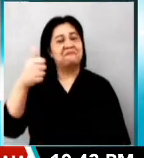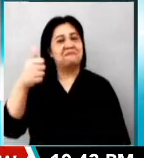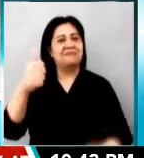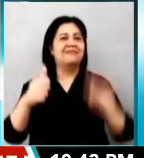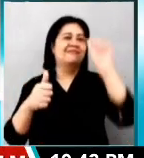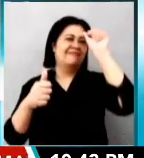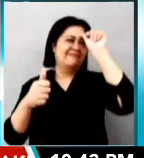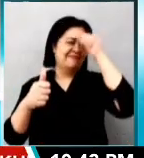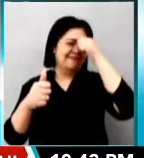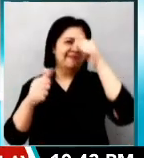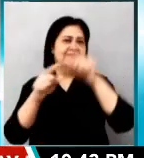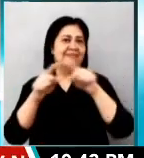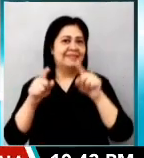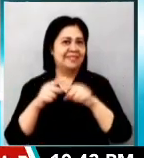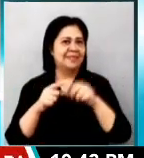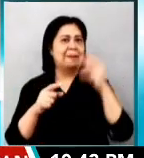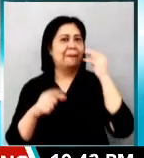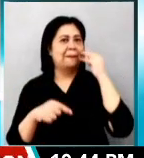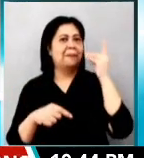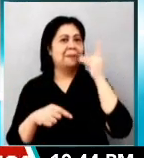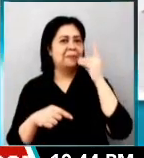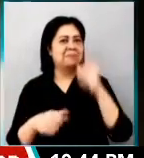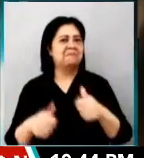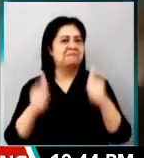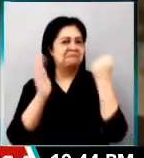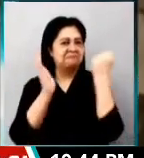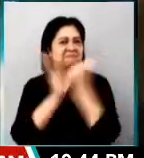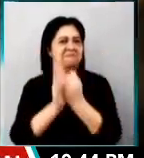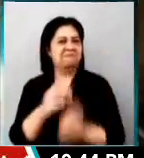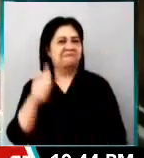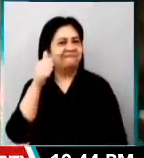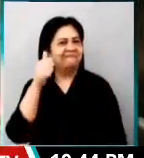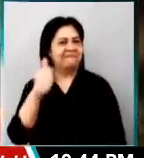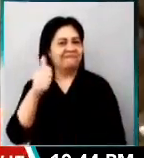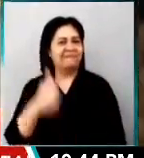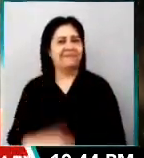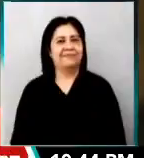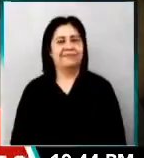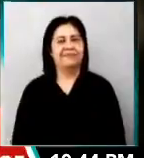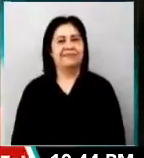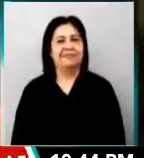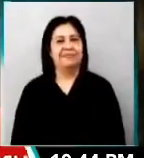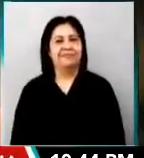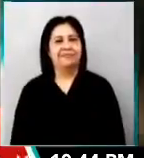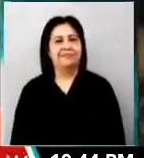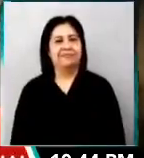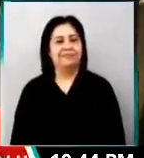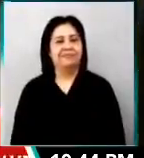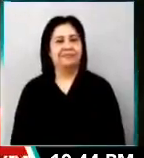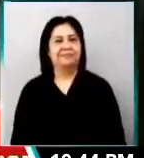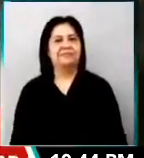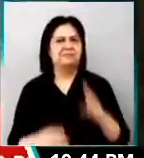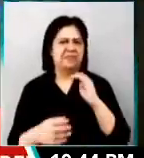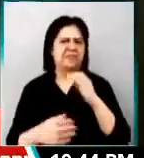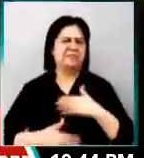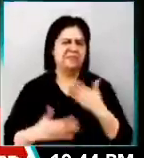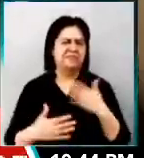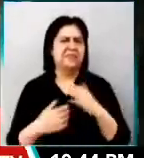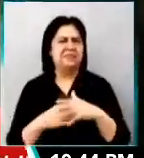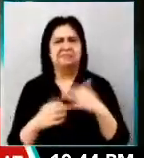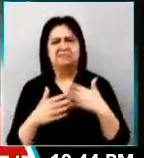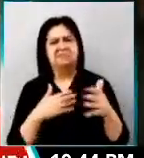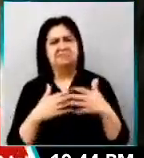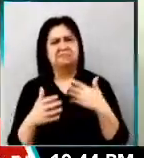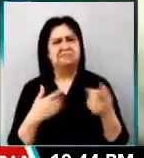bilang Marjeline Didal seal of approval. And that's how skateboarding, you need to be happy and then whatever your sport